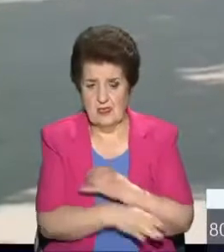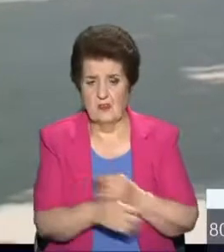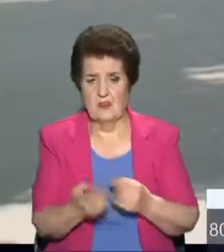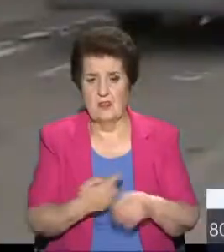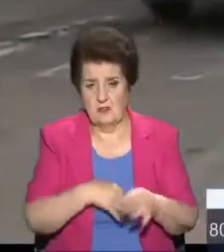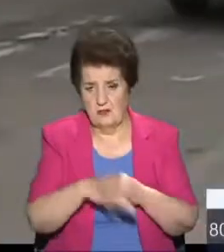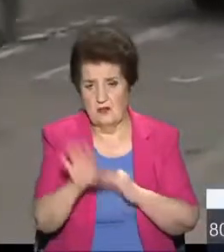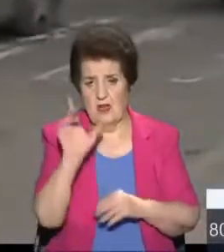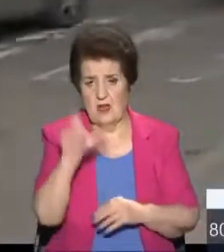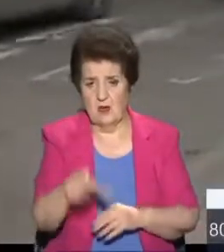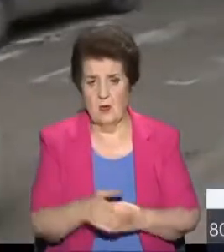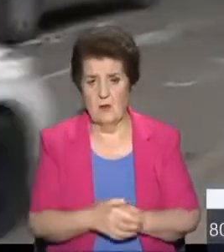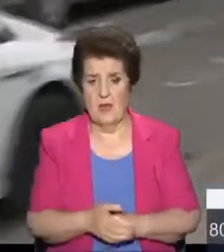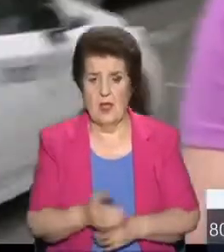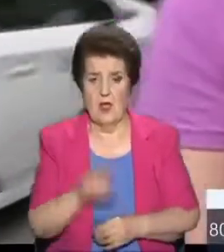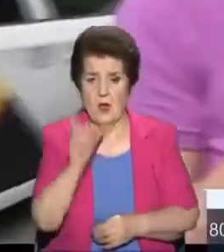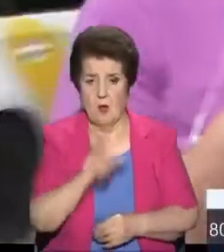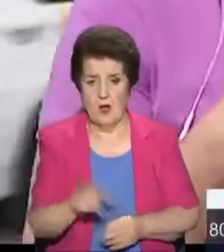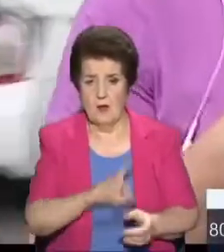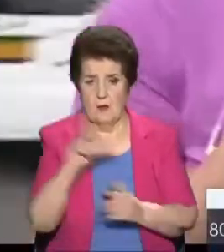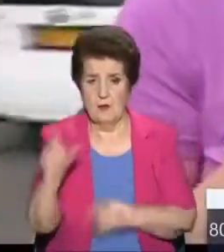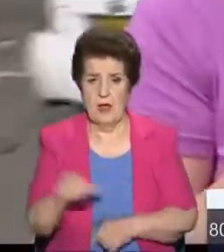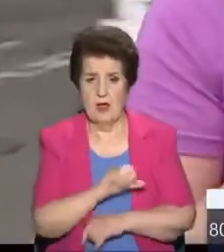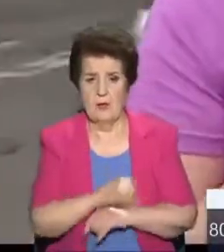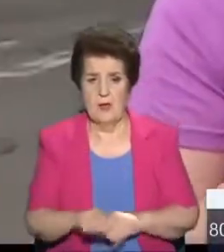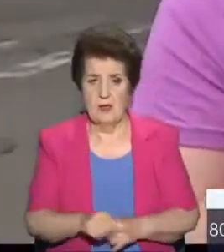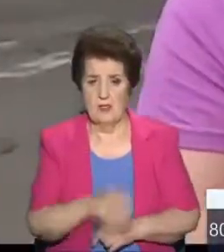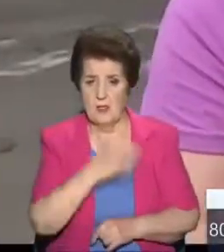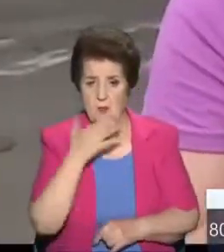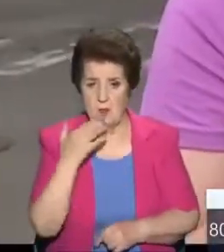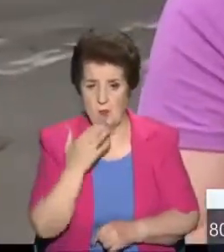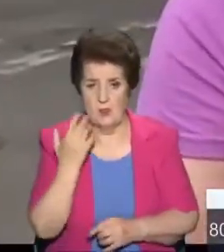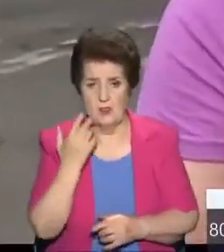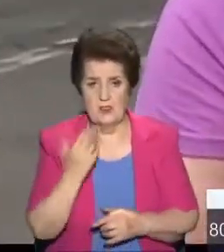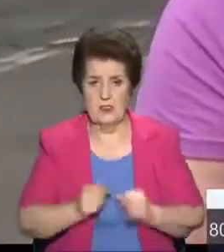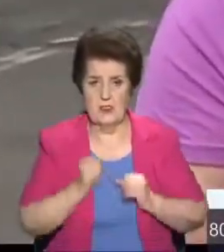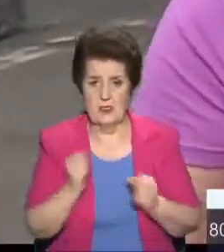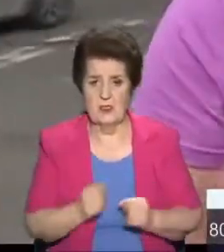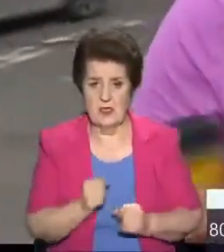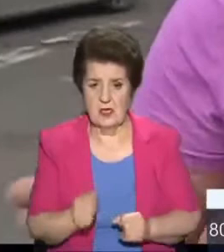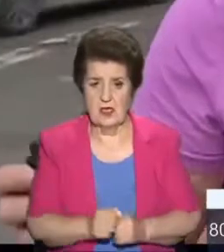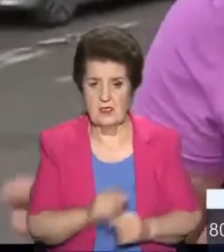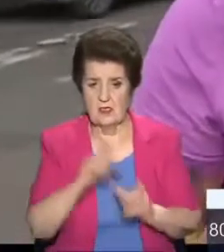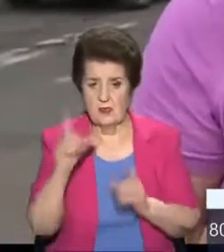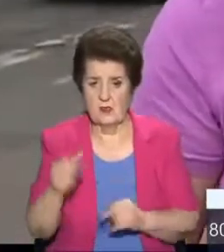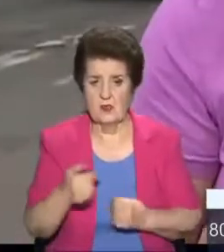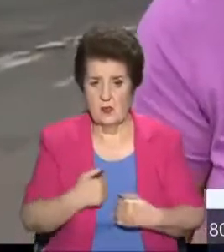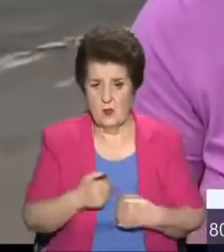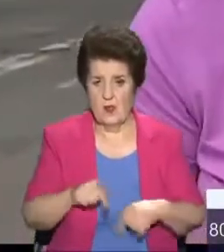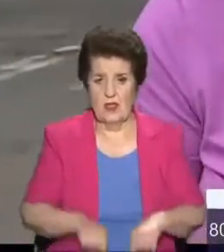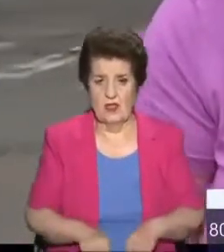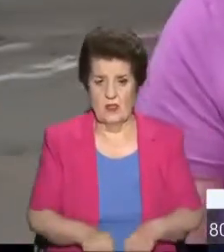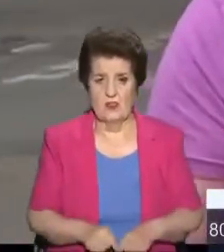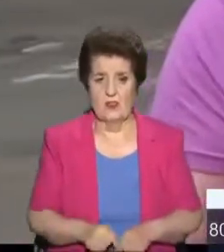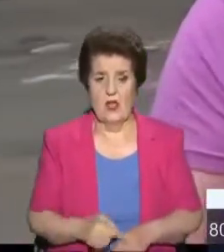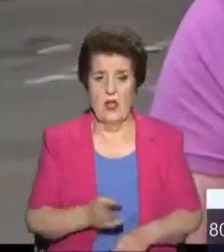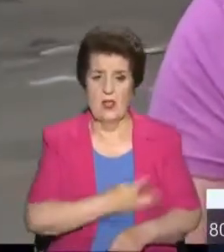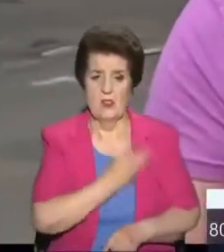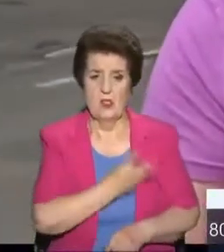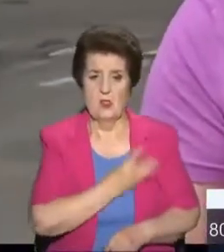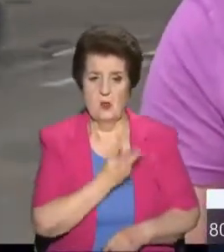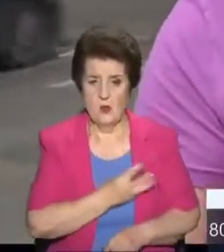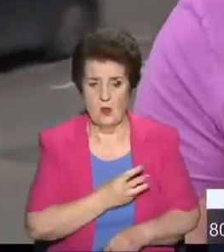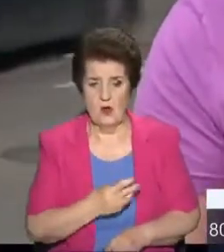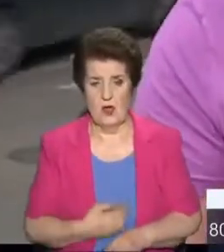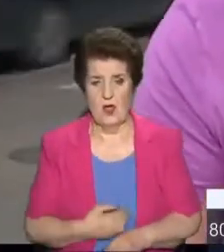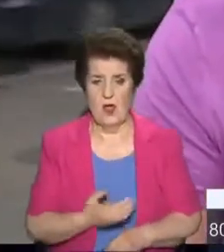neajunsuri și eu am nepoti după o tare tare mult întotdeauna straduiesc e acolo și noi suntem aici întotdeauna le ducem dorul noi